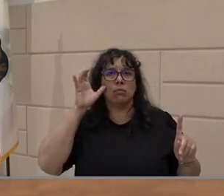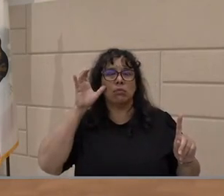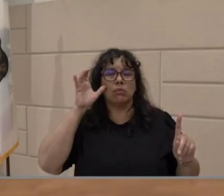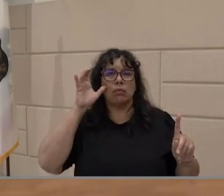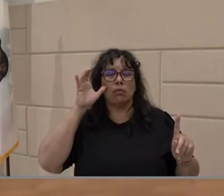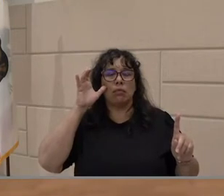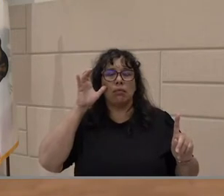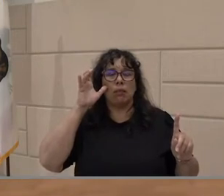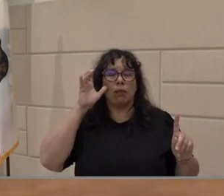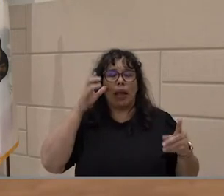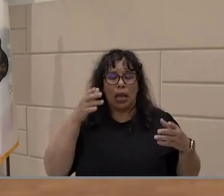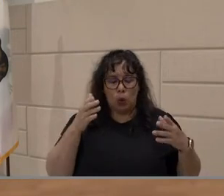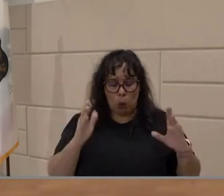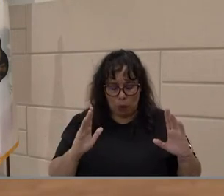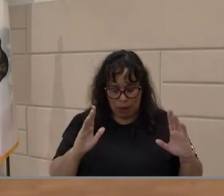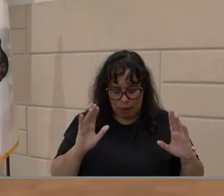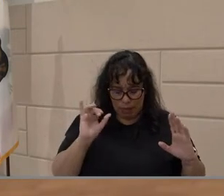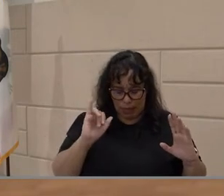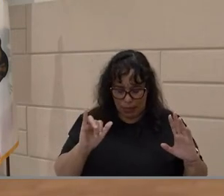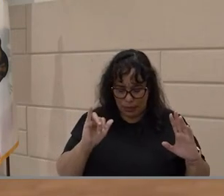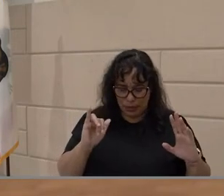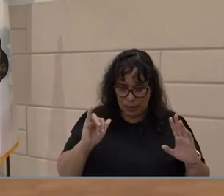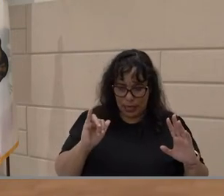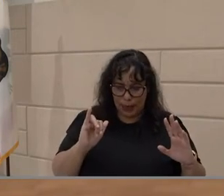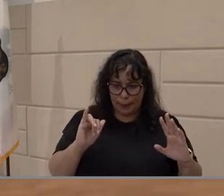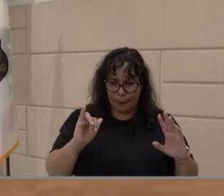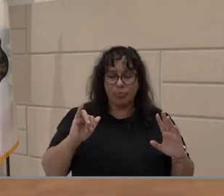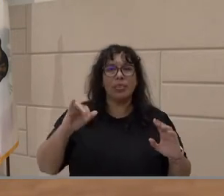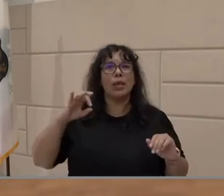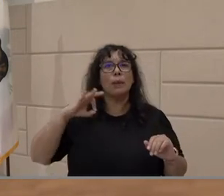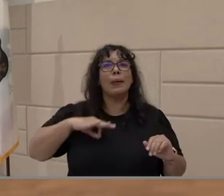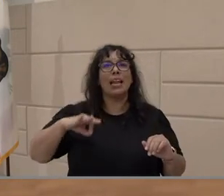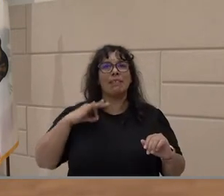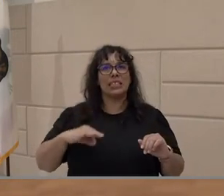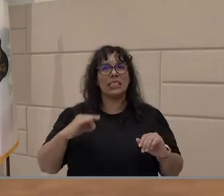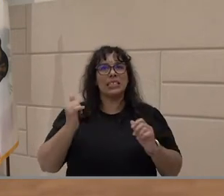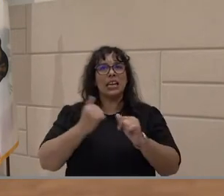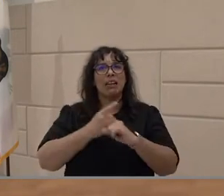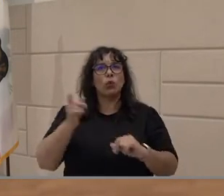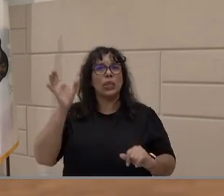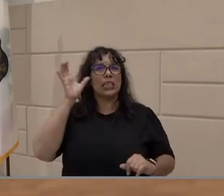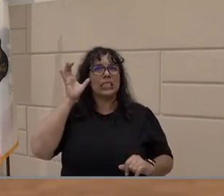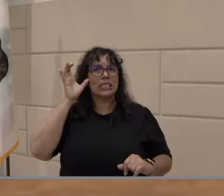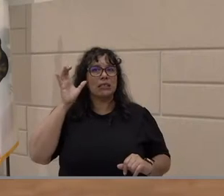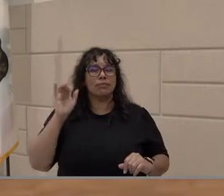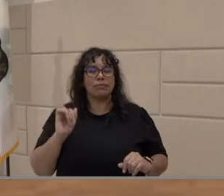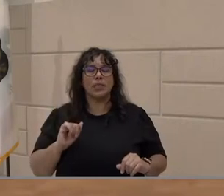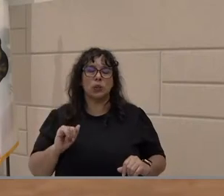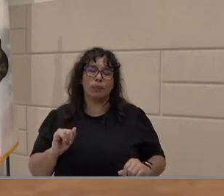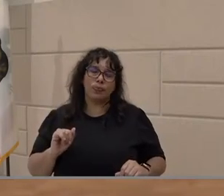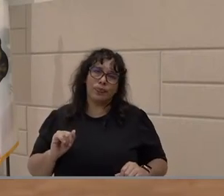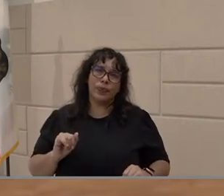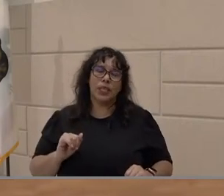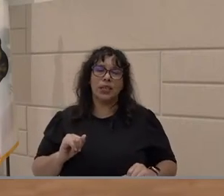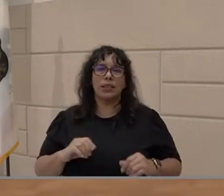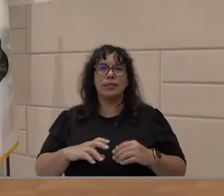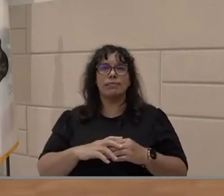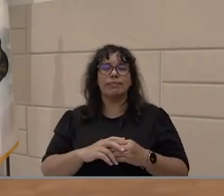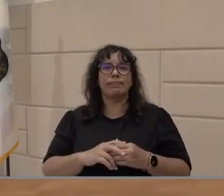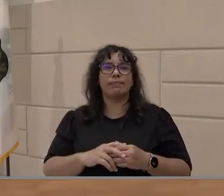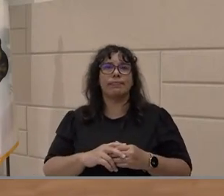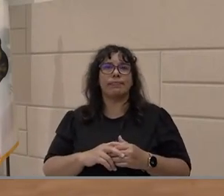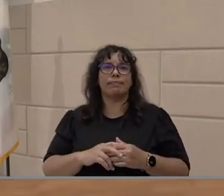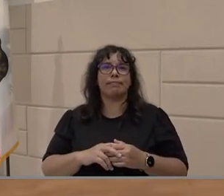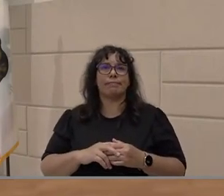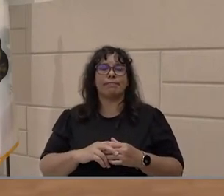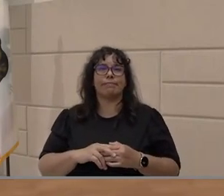ยองไปมาโดยฉะนั้นคือถ้านี่คือถ้ากรรมวิธีได้ยังบางโชว์รูมสำหรับนั่งเวียนเมียนพอลประโยชน์สำหรับยืน